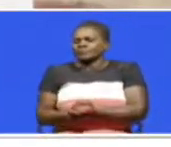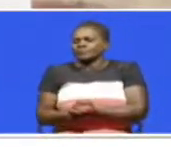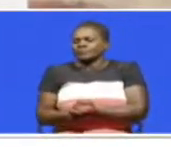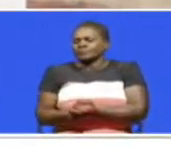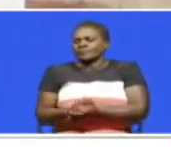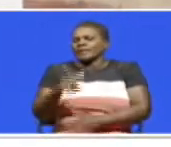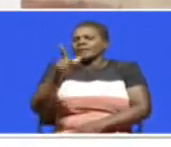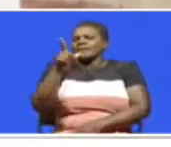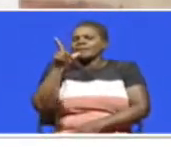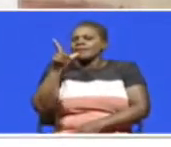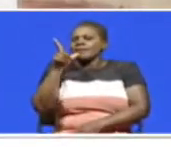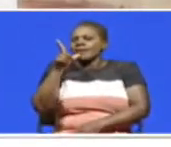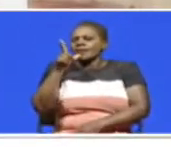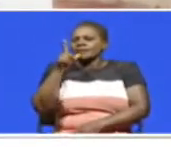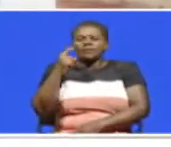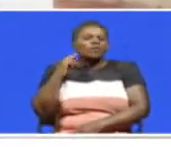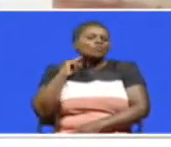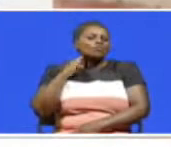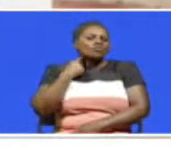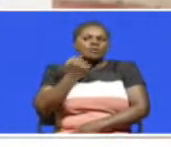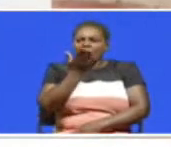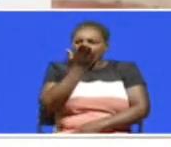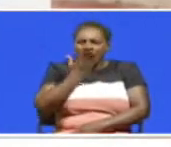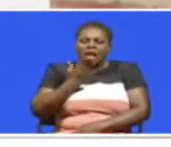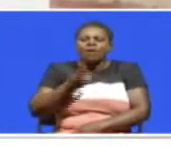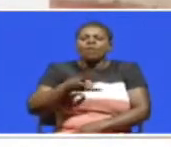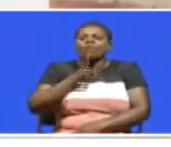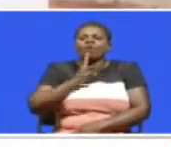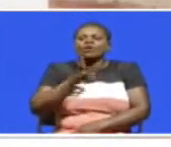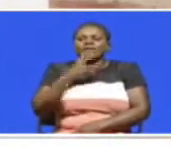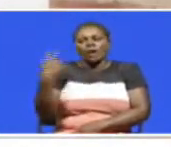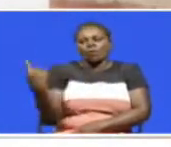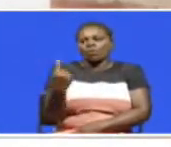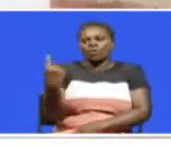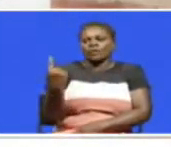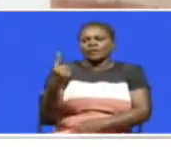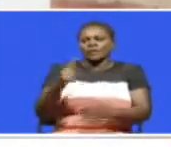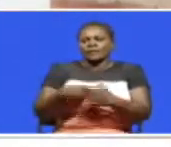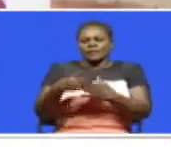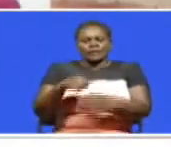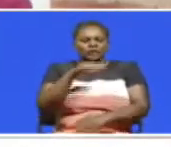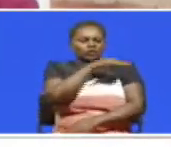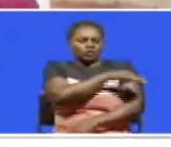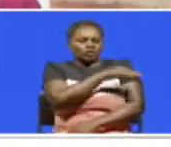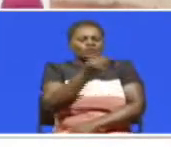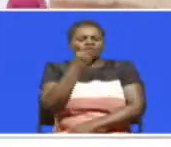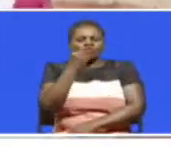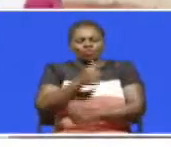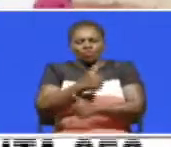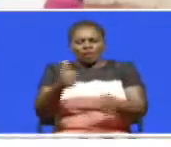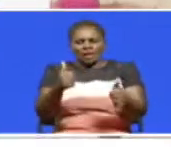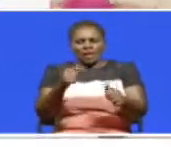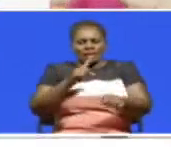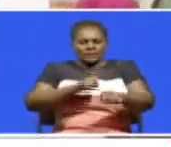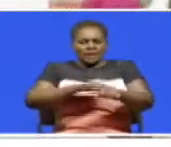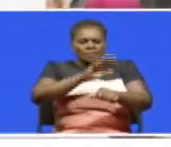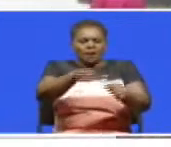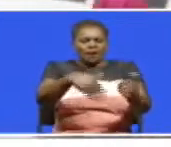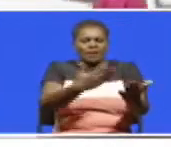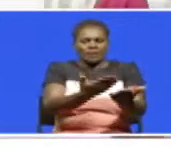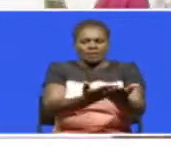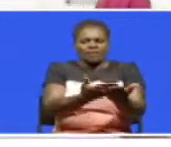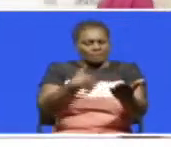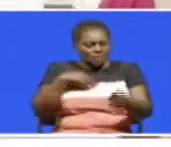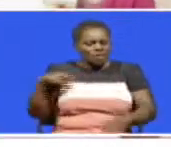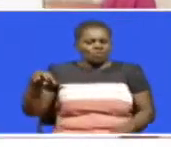saa ya lunch na kunywa asali na maji, na changanya maji na asali peke yake. Alafu jioni naanza kukula. Alafu nikivika mahali, kwa sababu